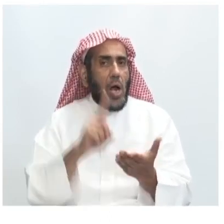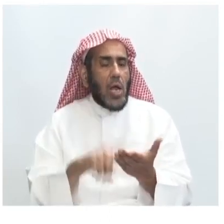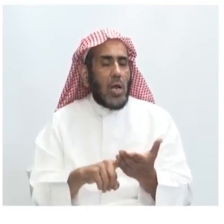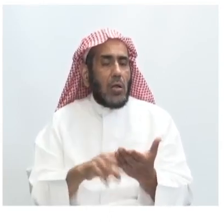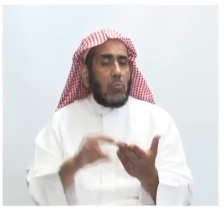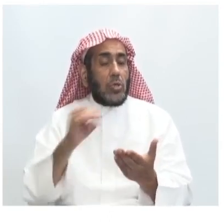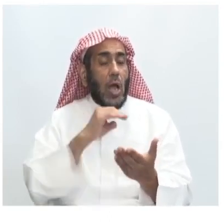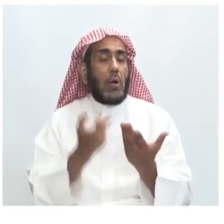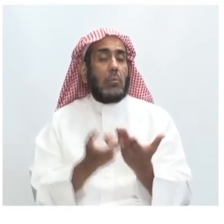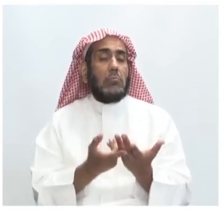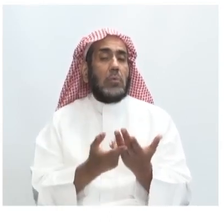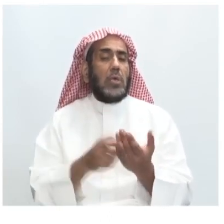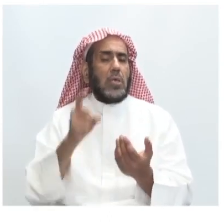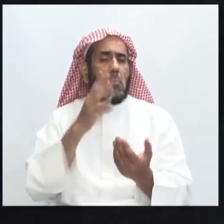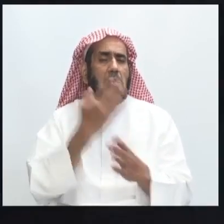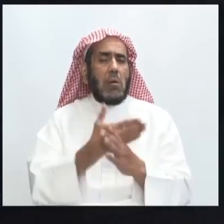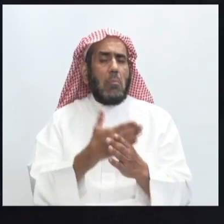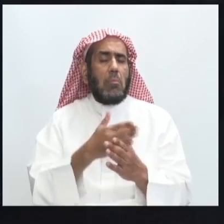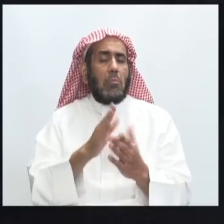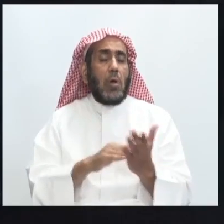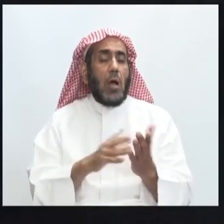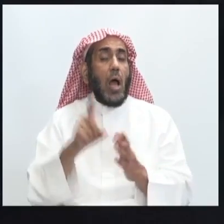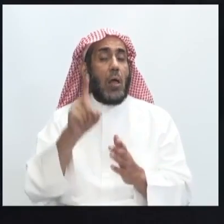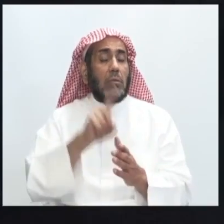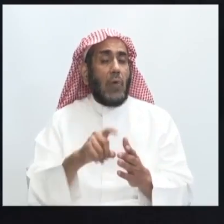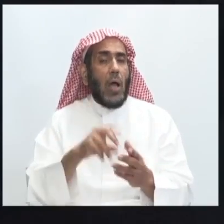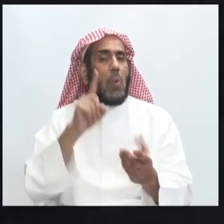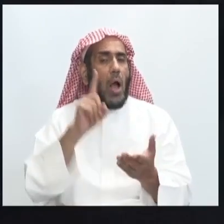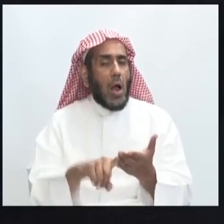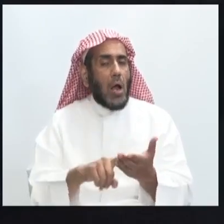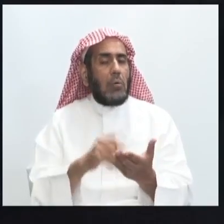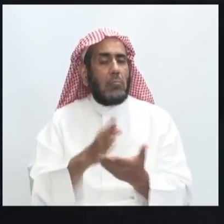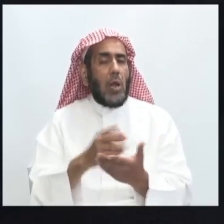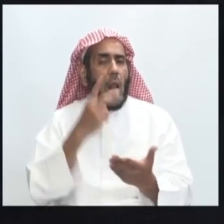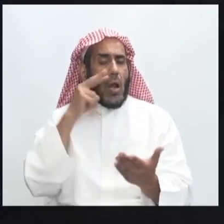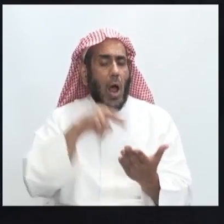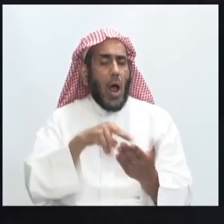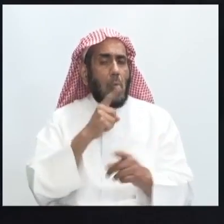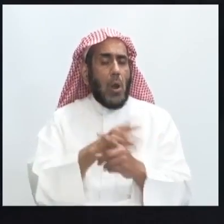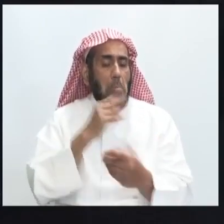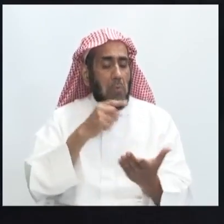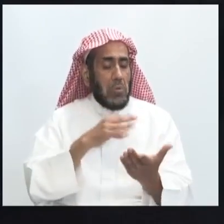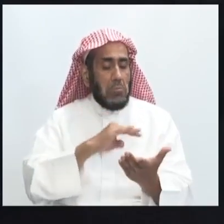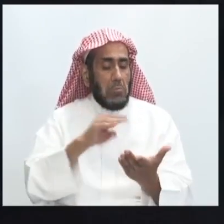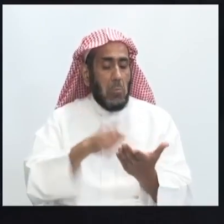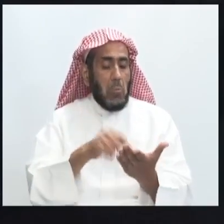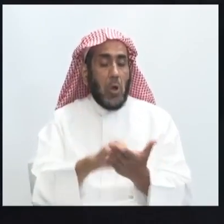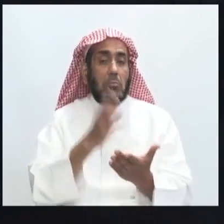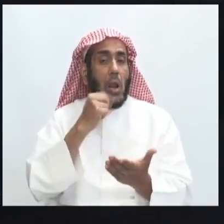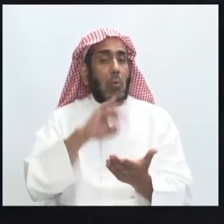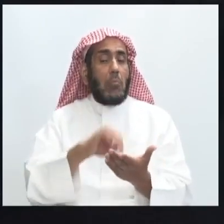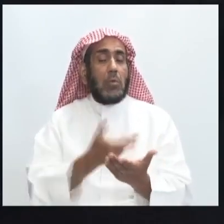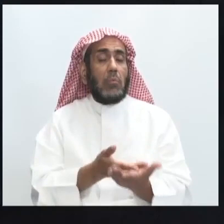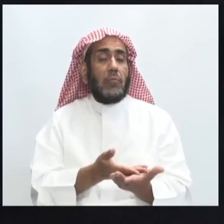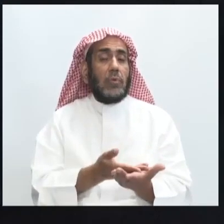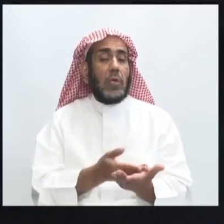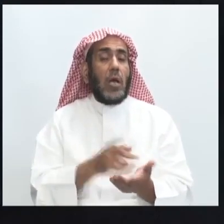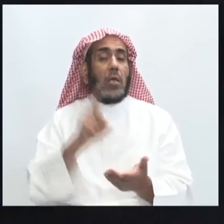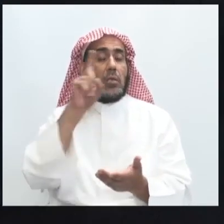يعني يطلب اجابه يسال ما السبب وهذا استفهام حقيقي اذا راى مثلا انك لم تحل الواجهه فهو يسالك لماذا لم تحل الواجب